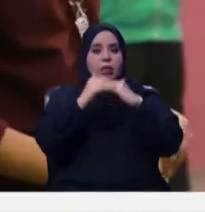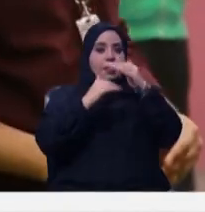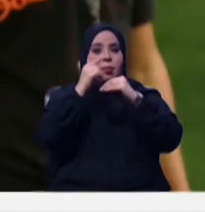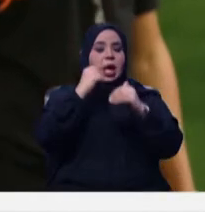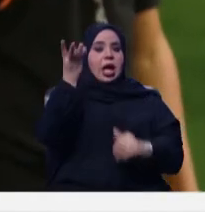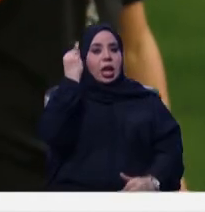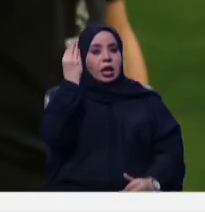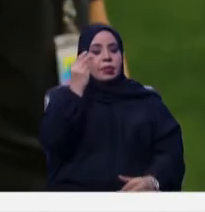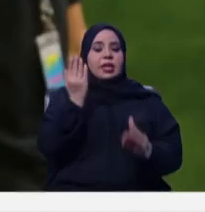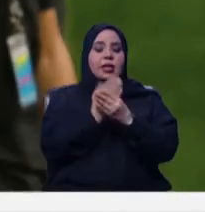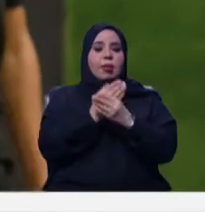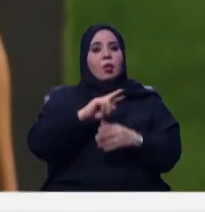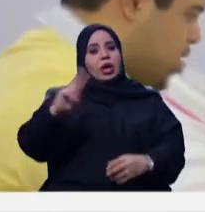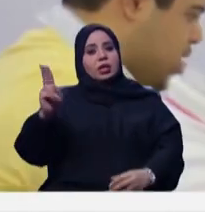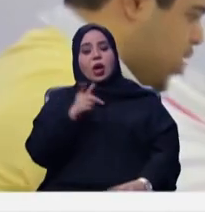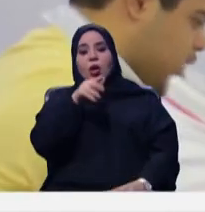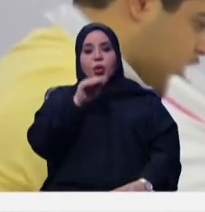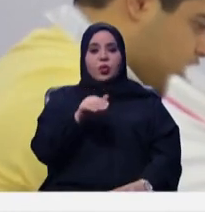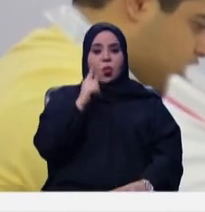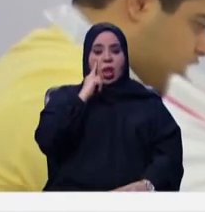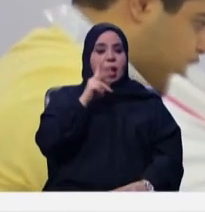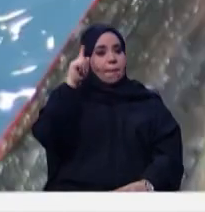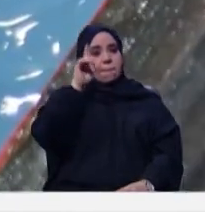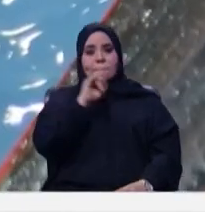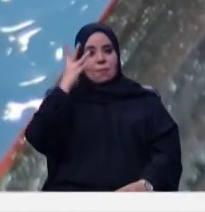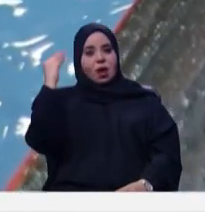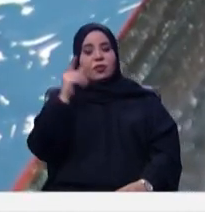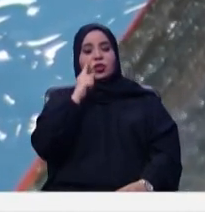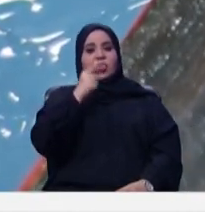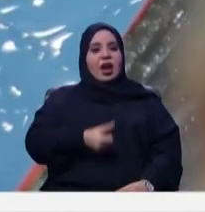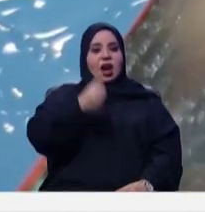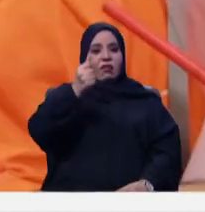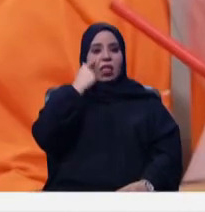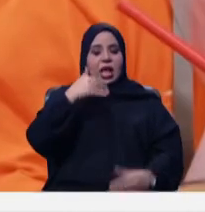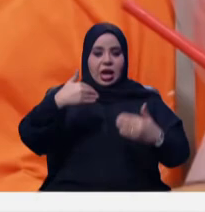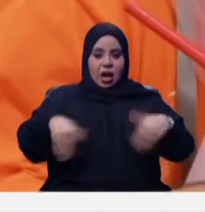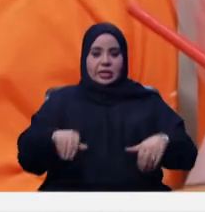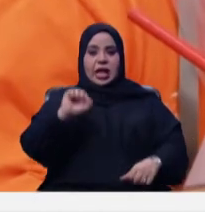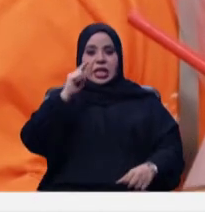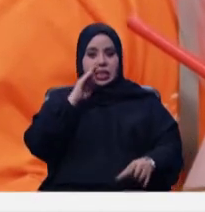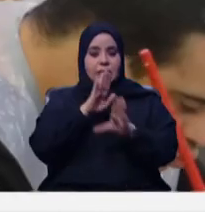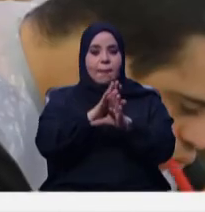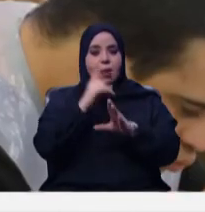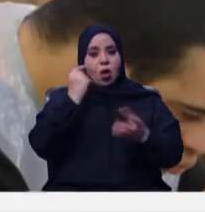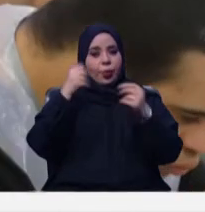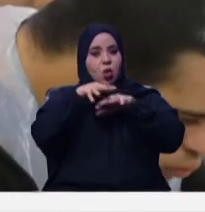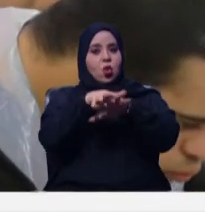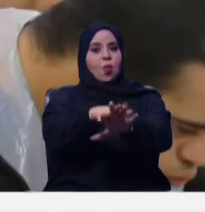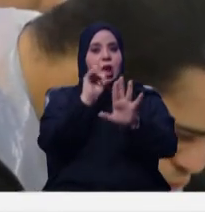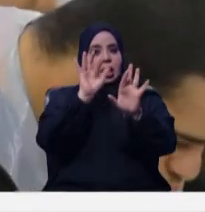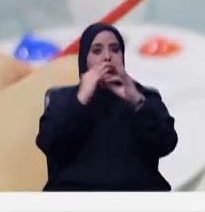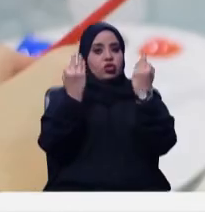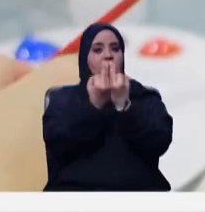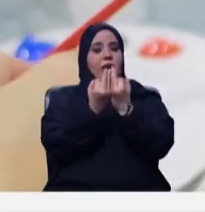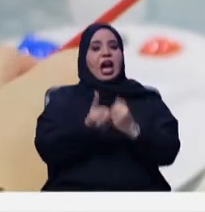والعلمية وغيرها، ولم تنسى فئات ذوي الاحتياجات الخاصة من أجل دمجهم مجتمعيا